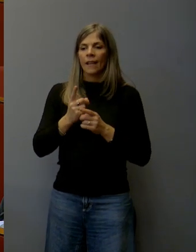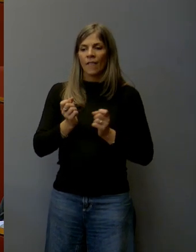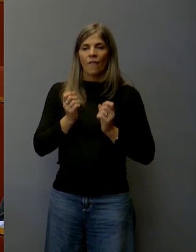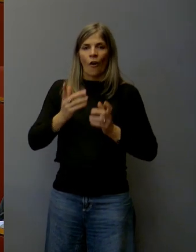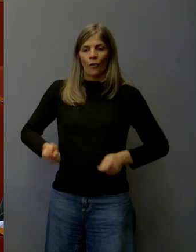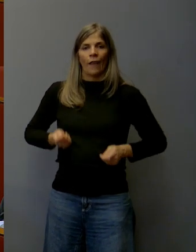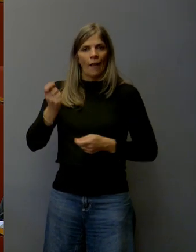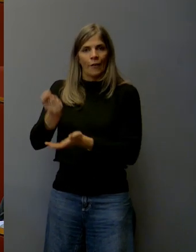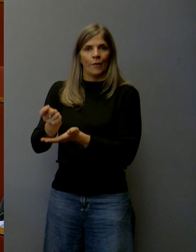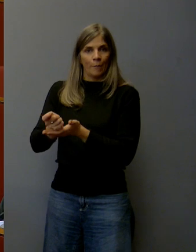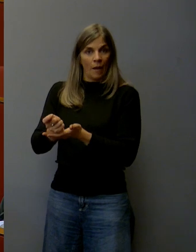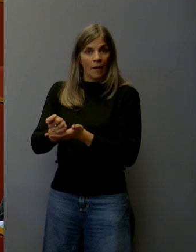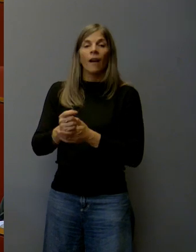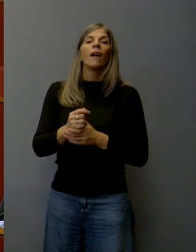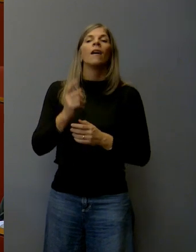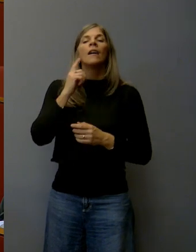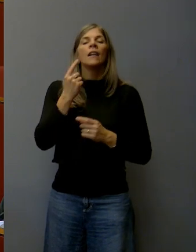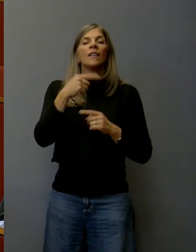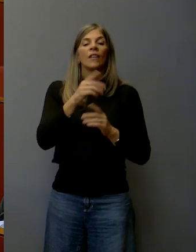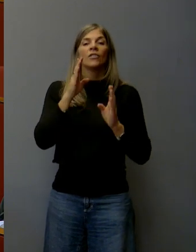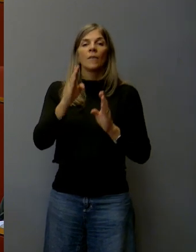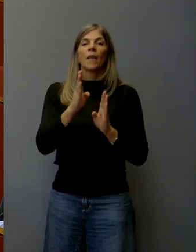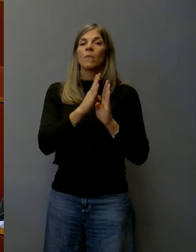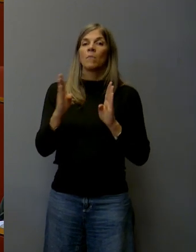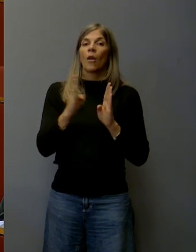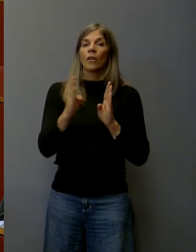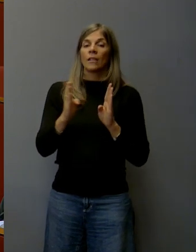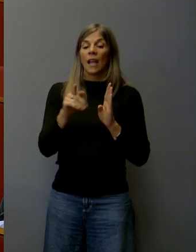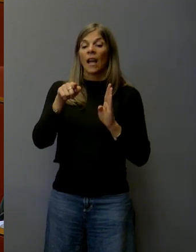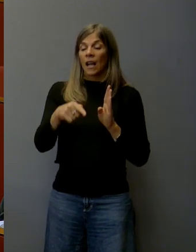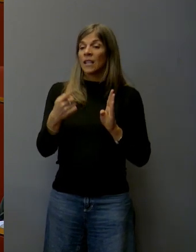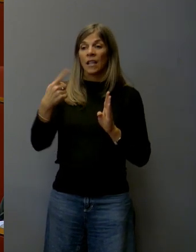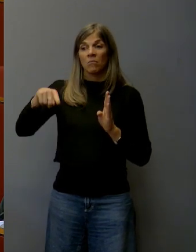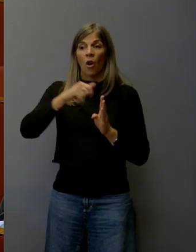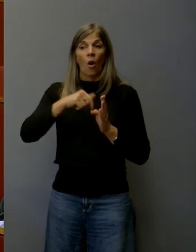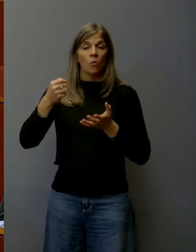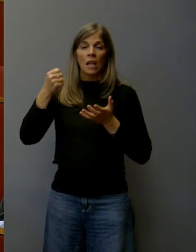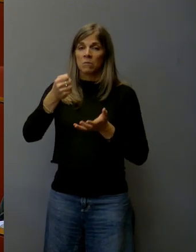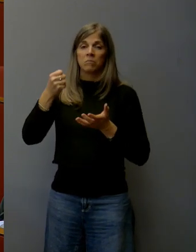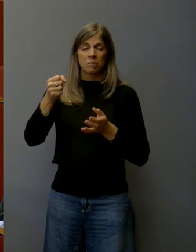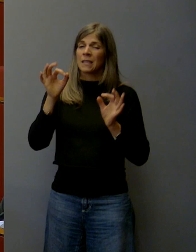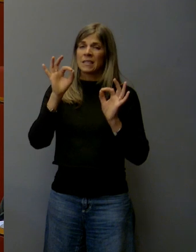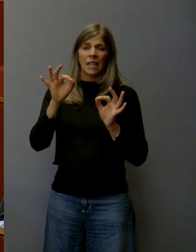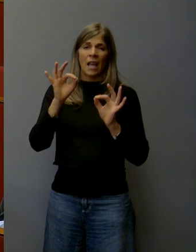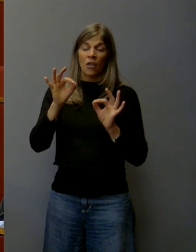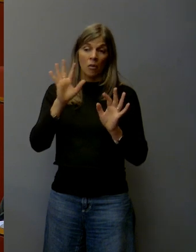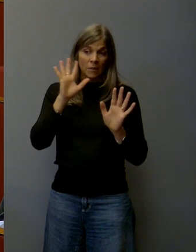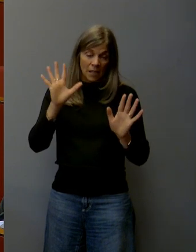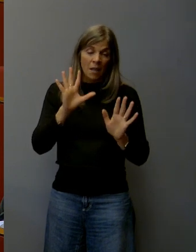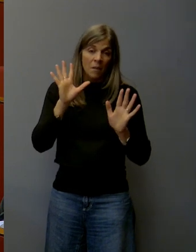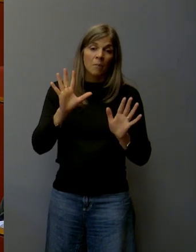se parlo della biblioteca dove di nuovo non ci sono risorse in questo bilancio né per questa né per le altre se non vado errata